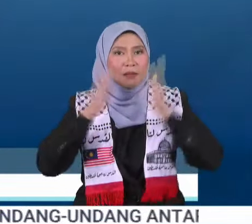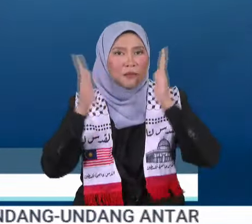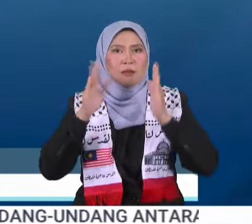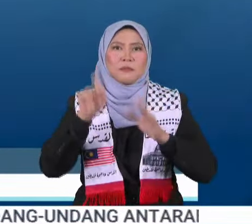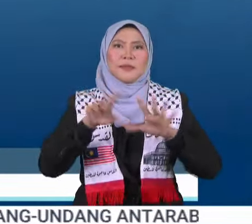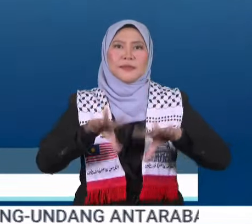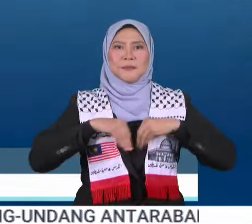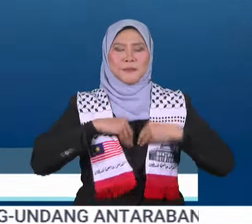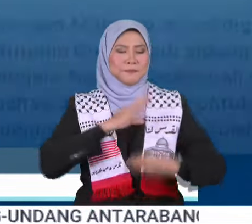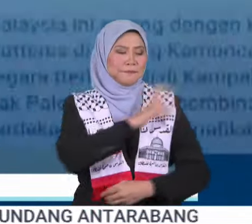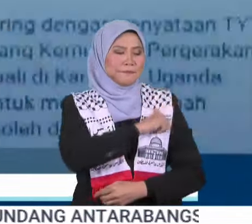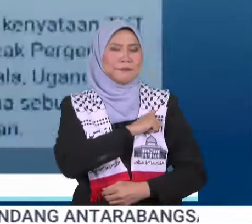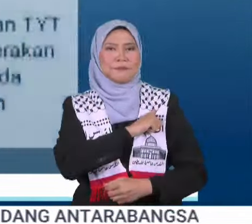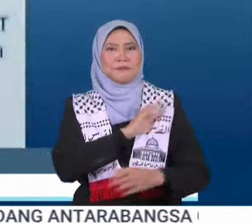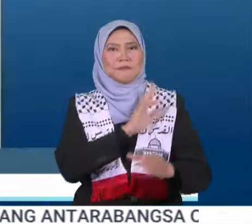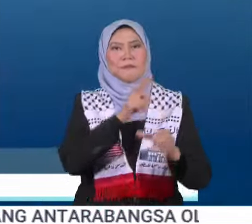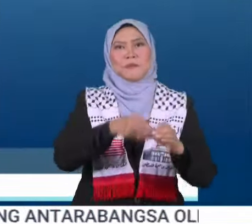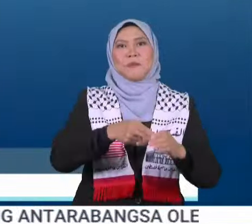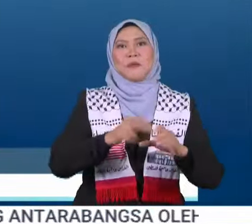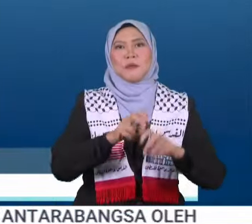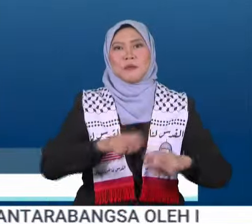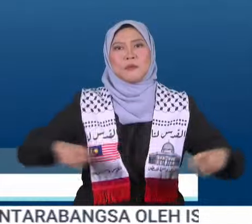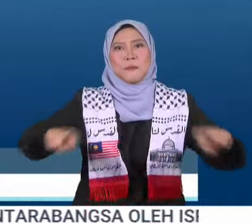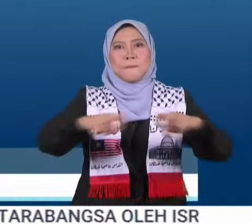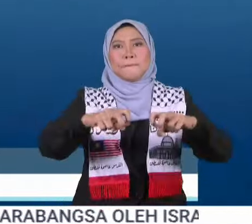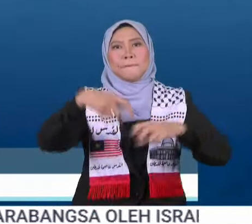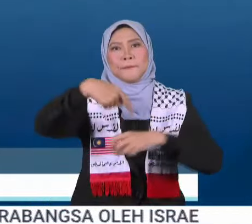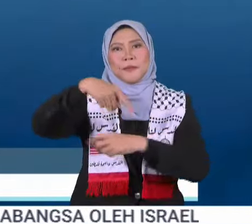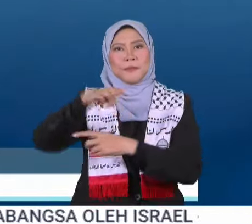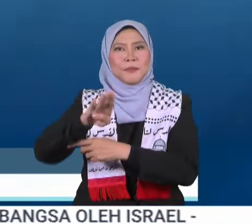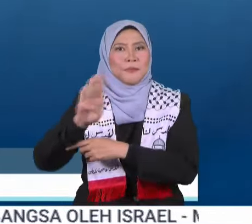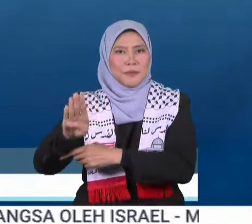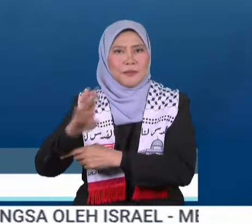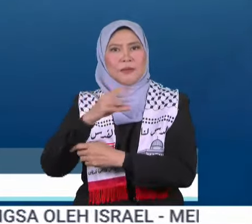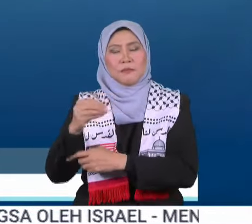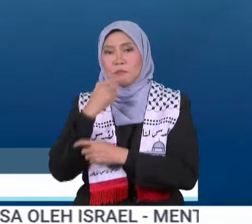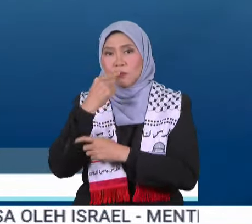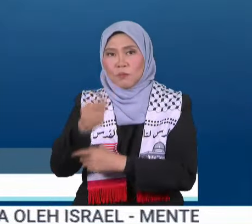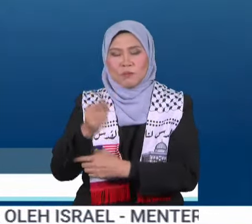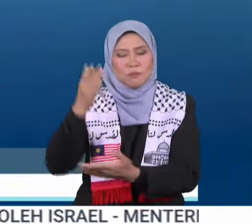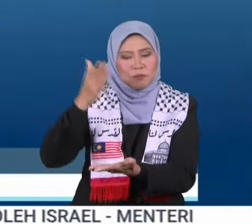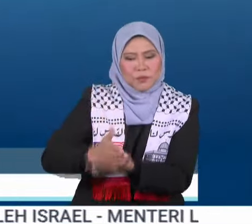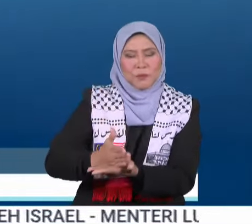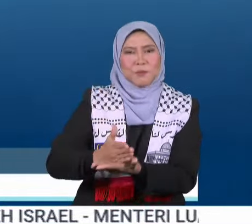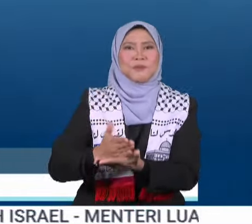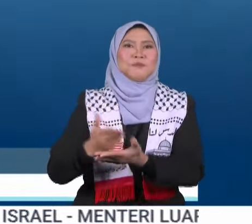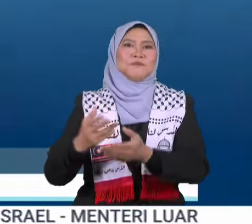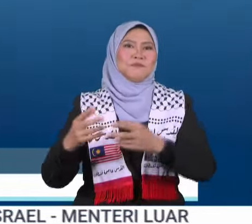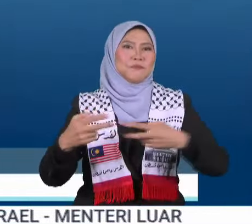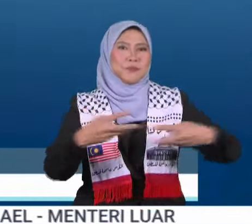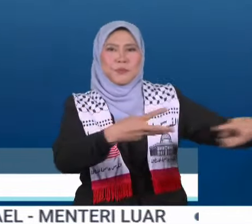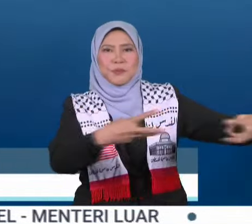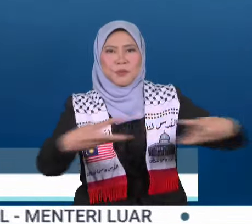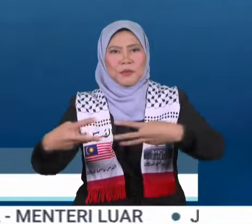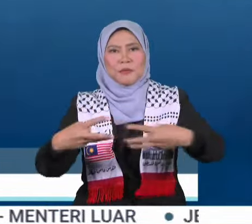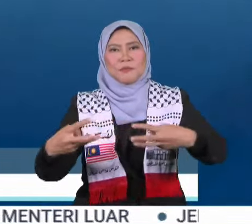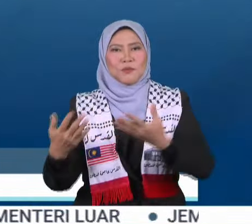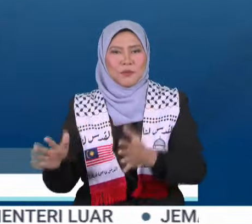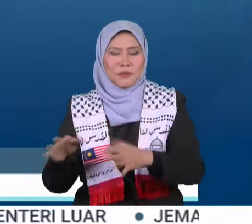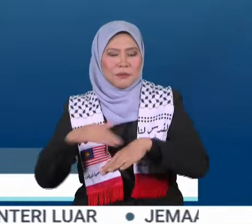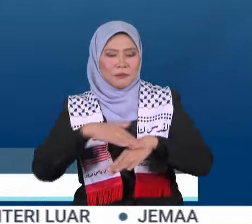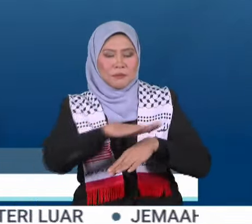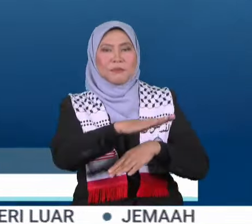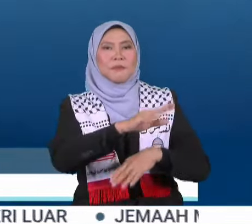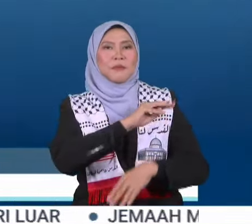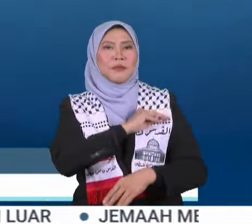sebagai anggota penuh pertubuhan bangsa bersatu PBB serta gesaan genjatan senjata telah disampaikan menteri